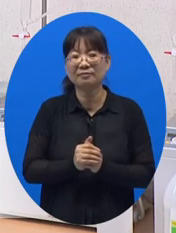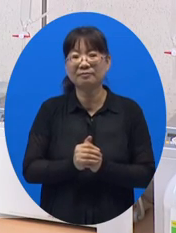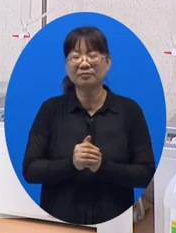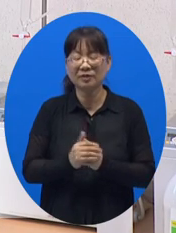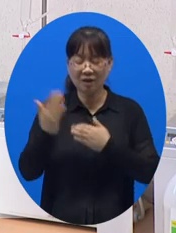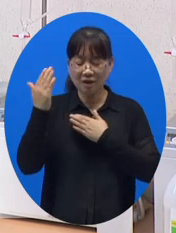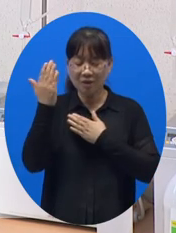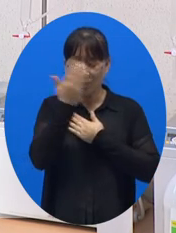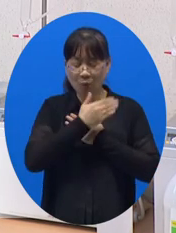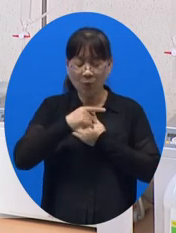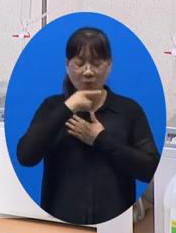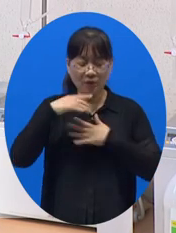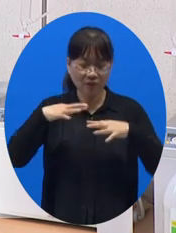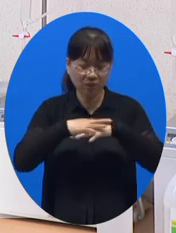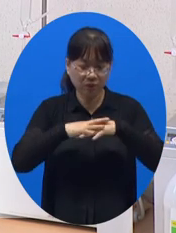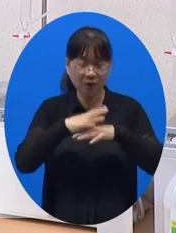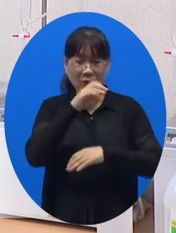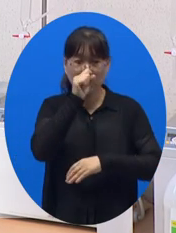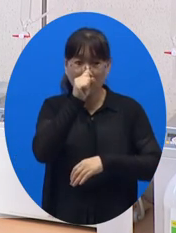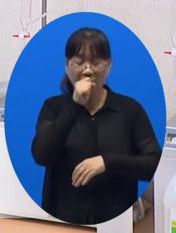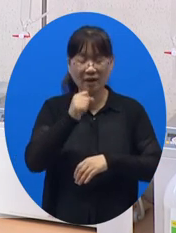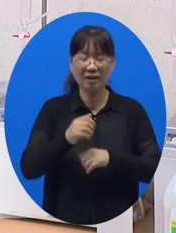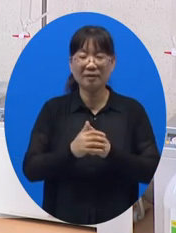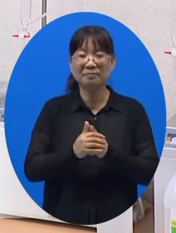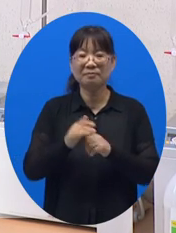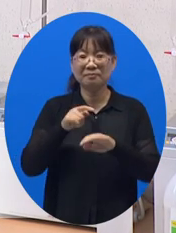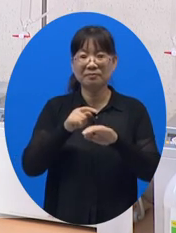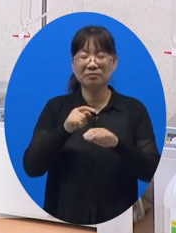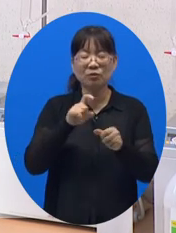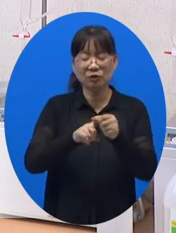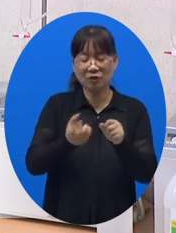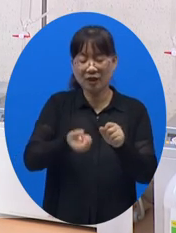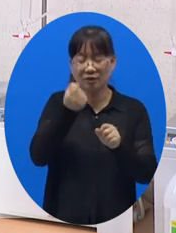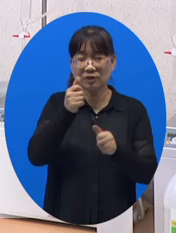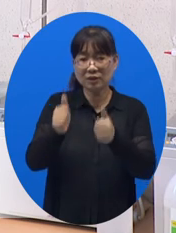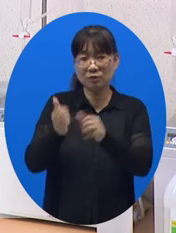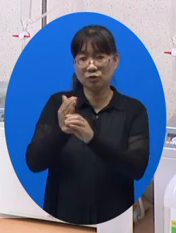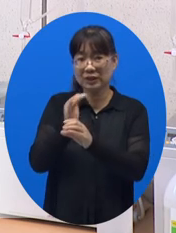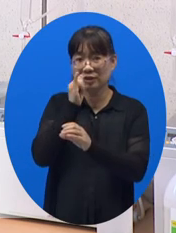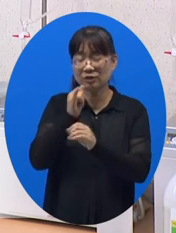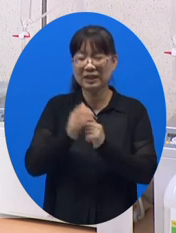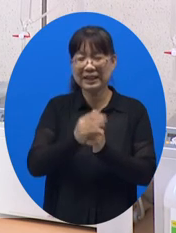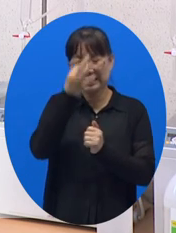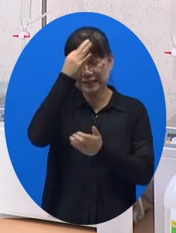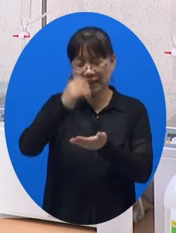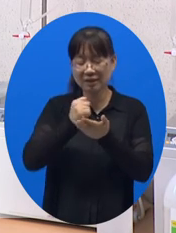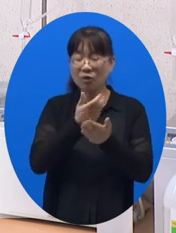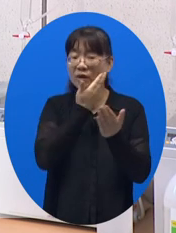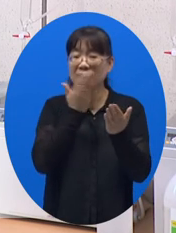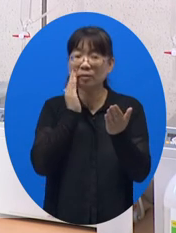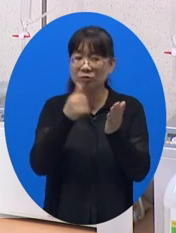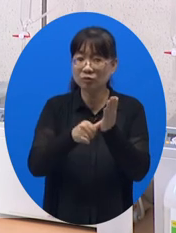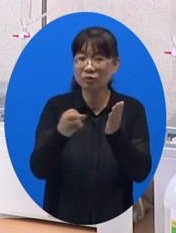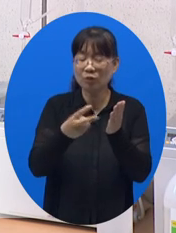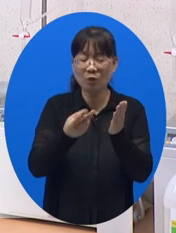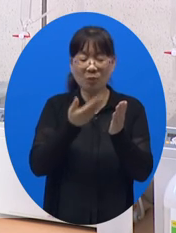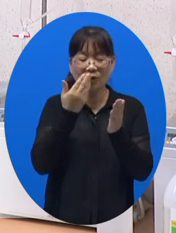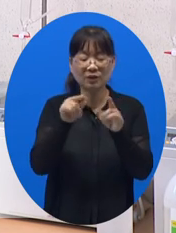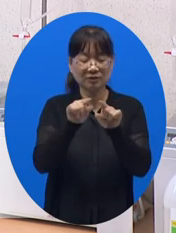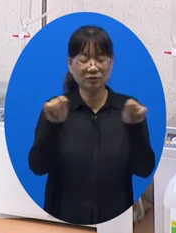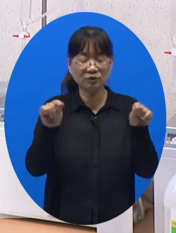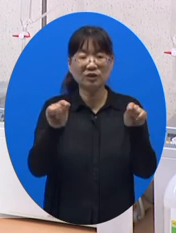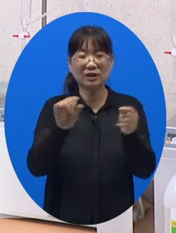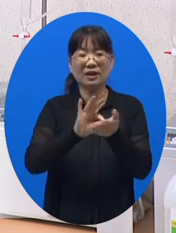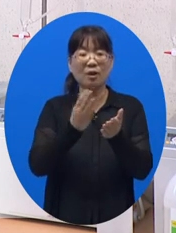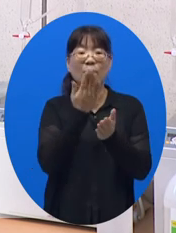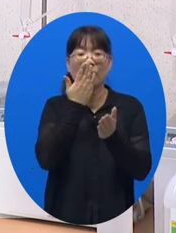강화나 아니면 혈액순환 쪽에 좋을 거라는 저희가 전제를 가지고 실험을 하고 있고요. 그리고 기능성 화장품뿐만 아니라 건강기능성